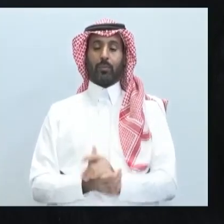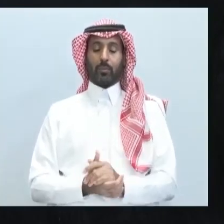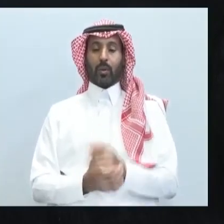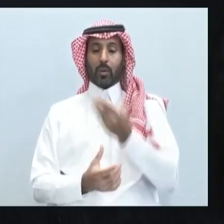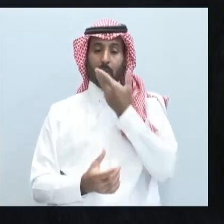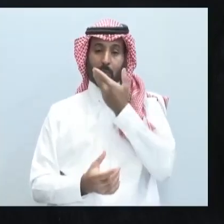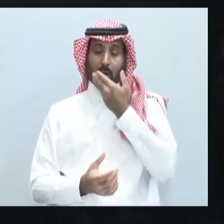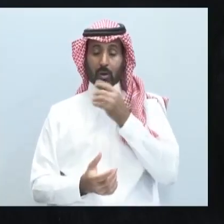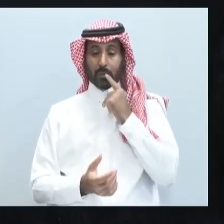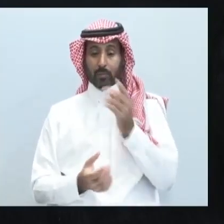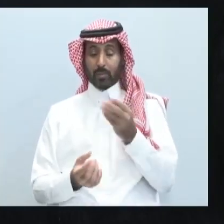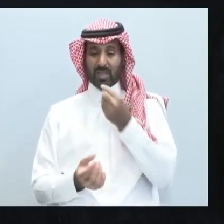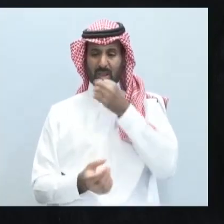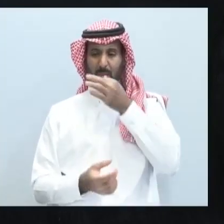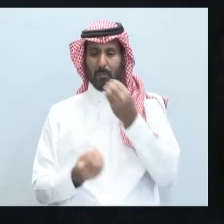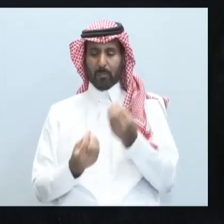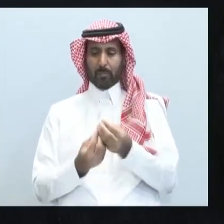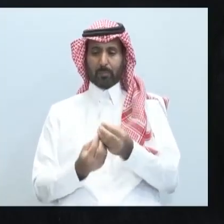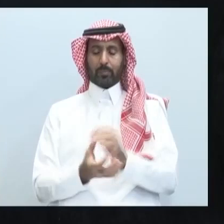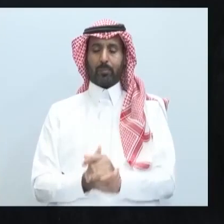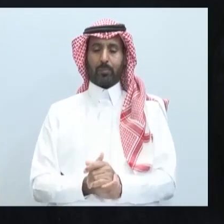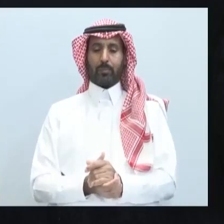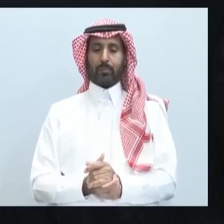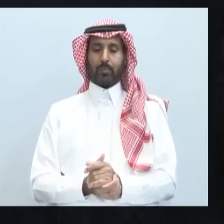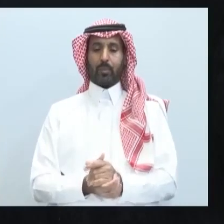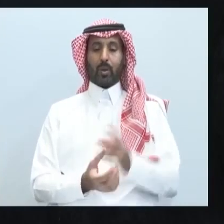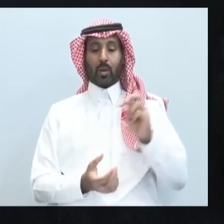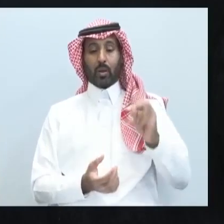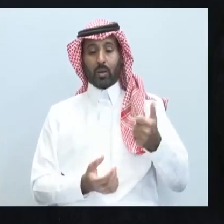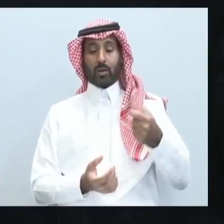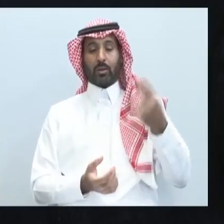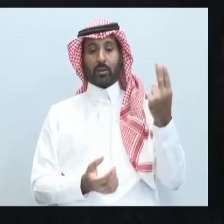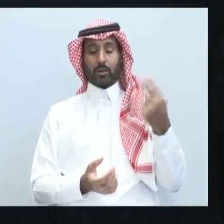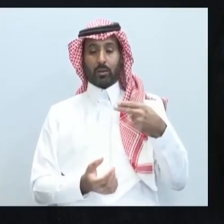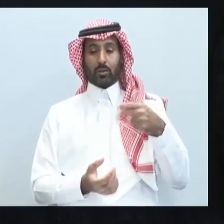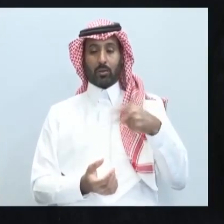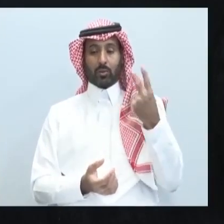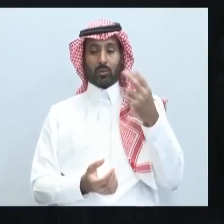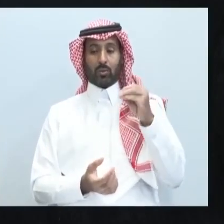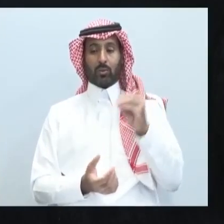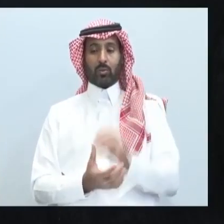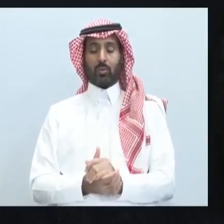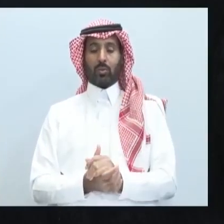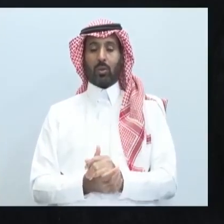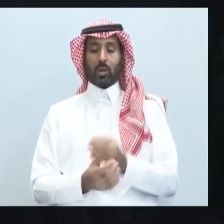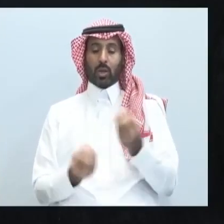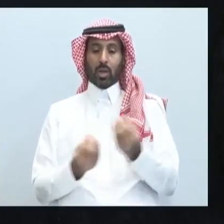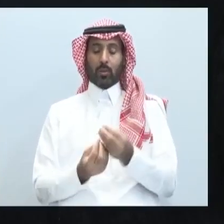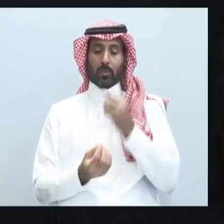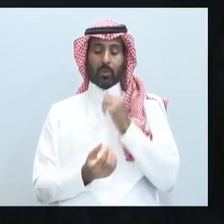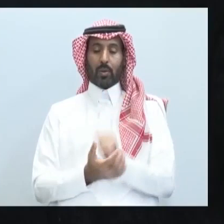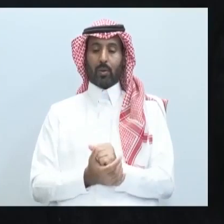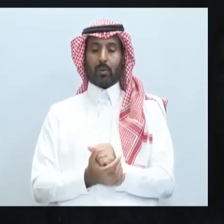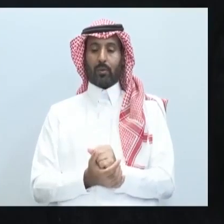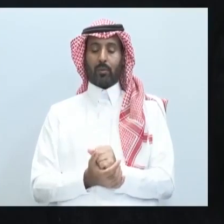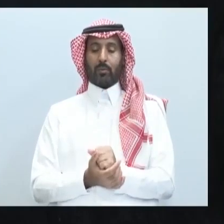رمزه h3o موجب اذا في هذه الحاله القاعده هي الاتش تو او بينما الحمض المرافق لها هو